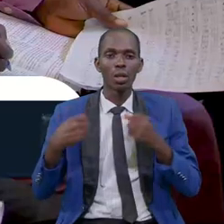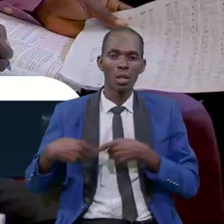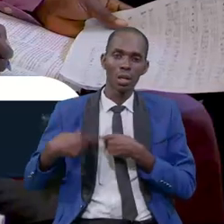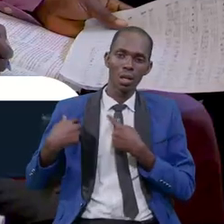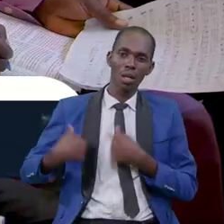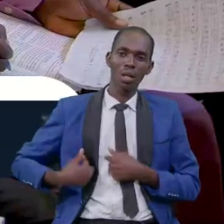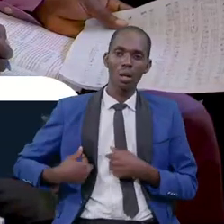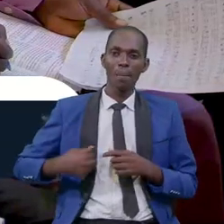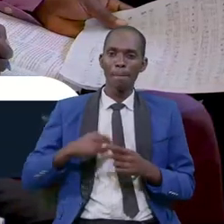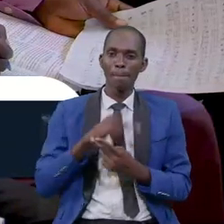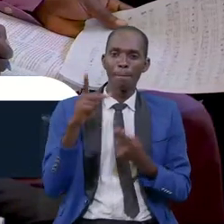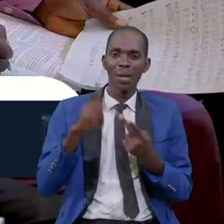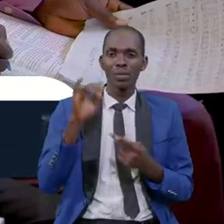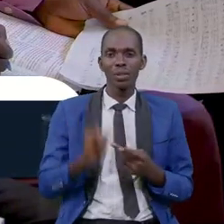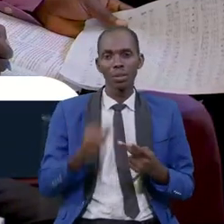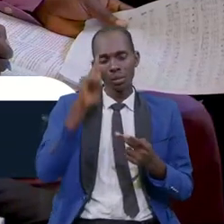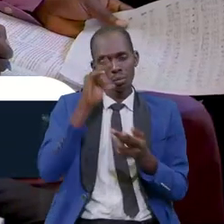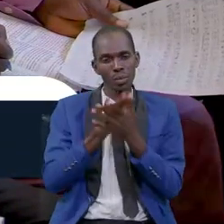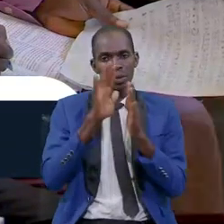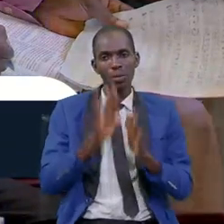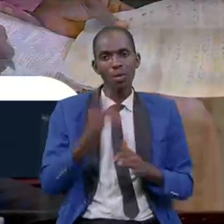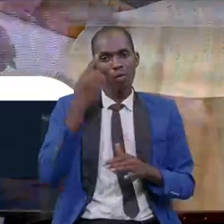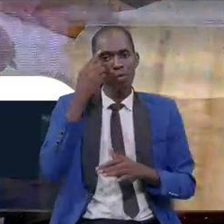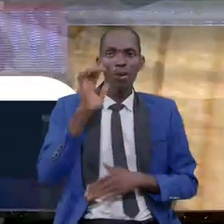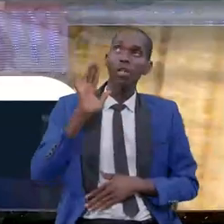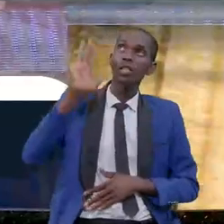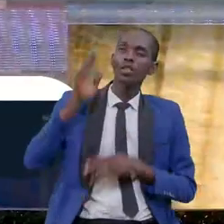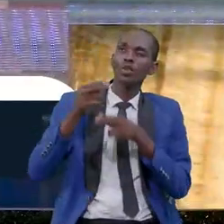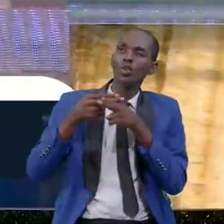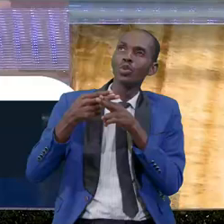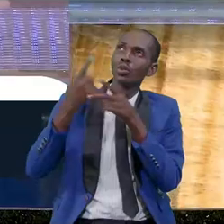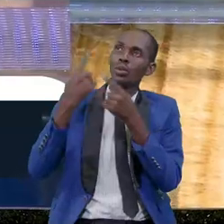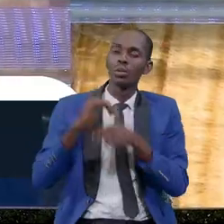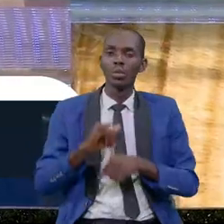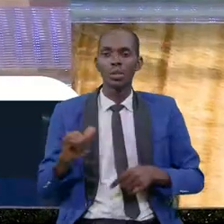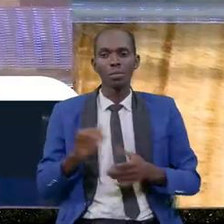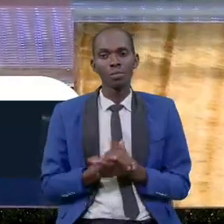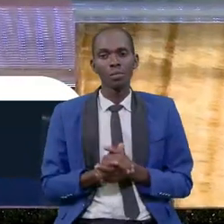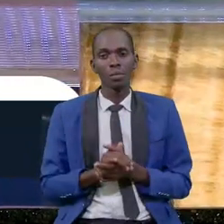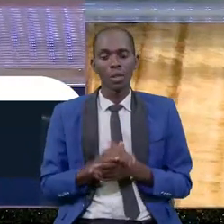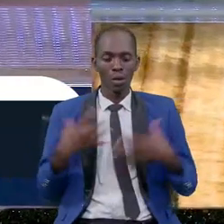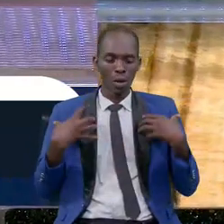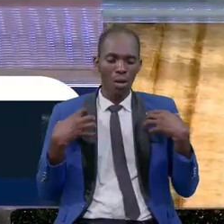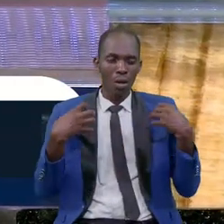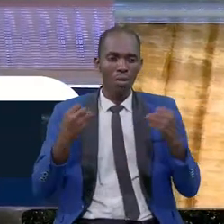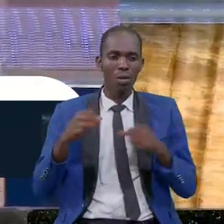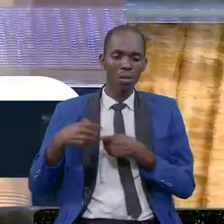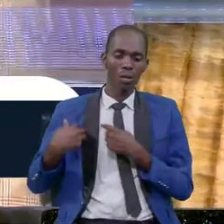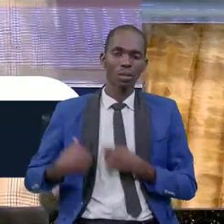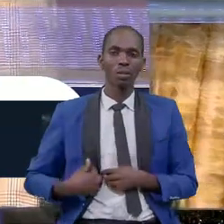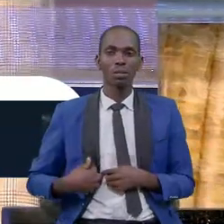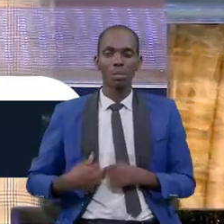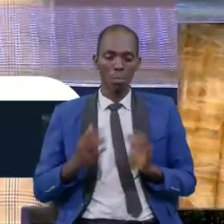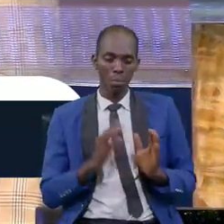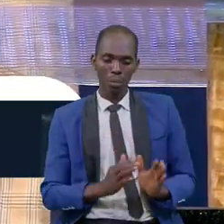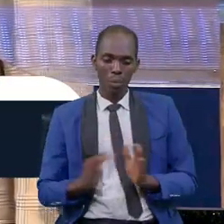Les cœurs courageux perfectionnant les sujets pour son avènement imminent. Les cœurs